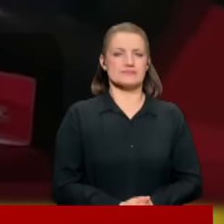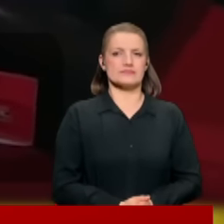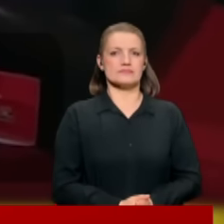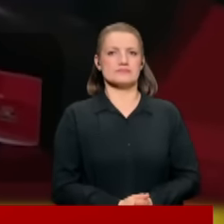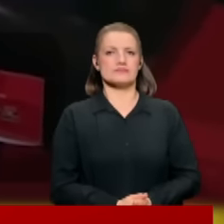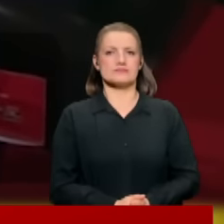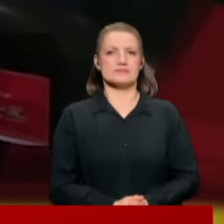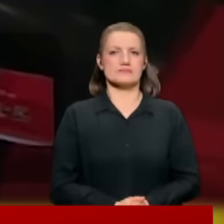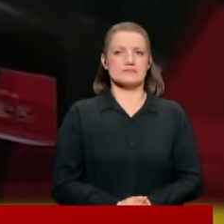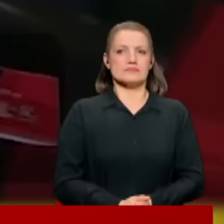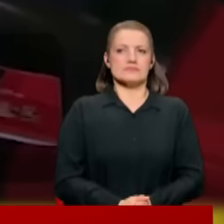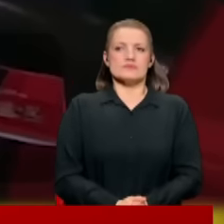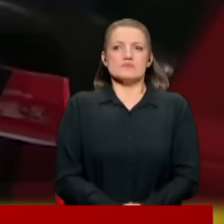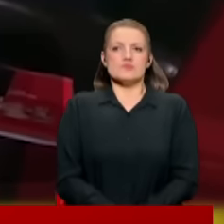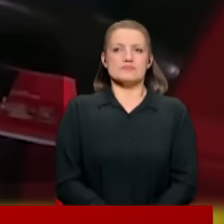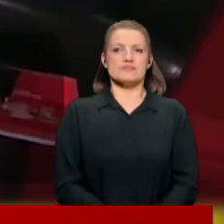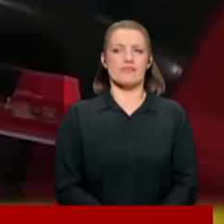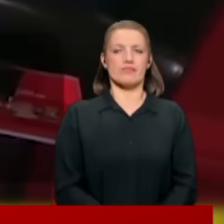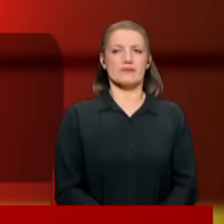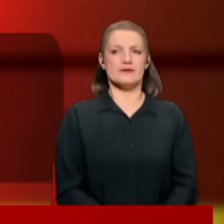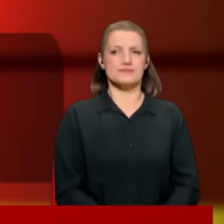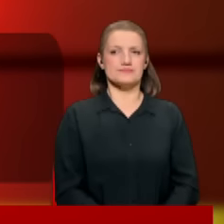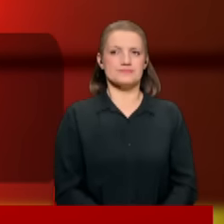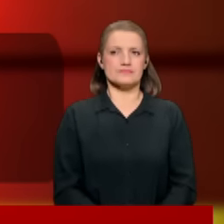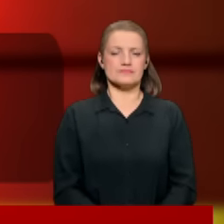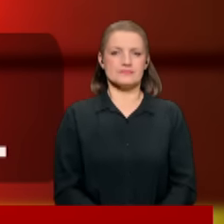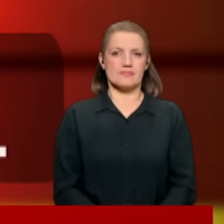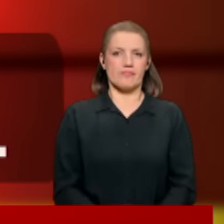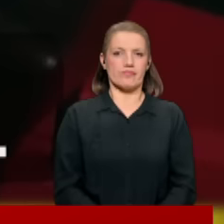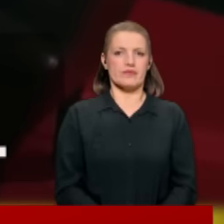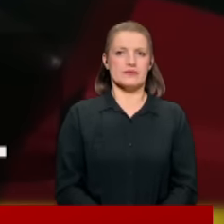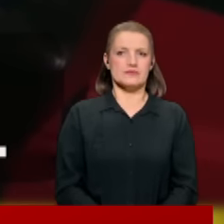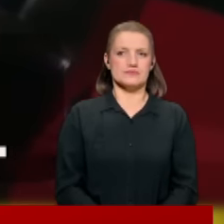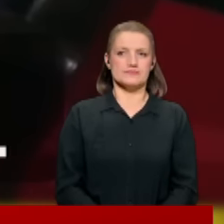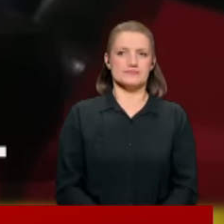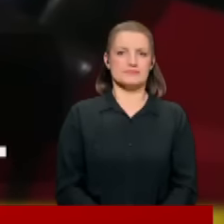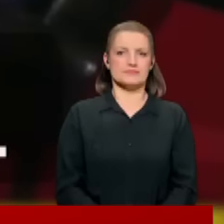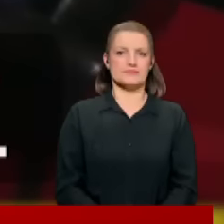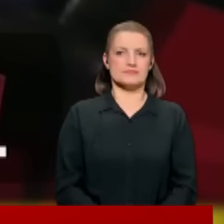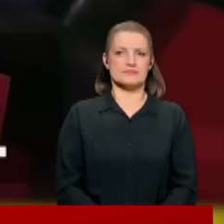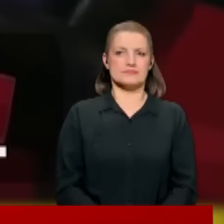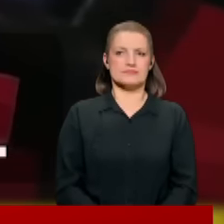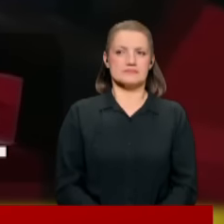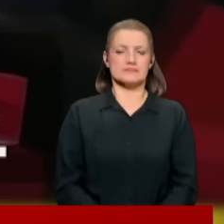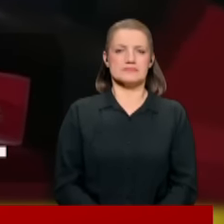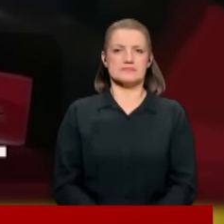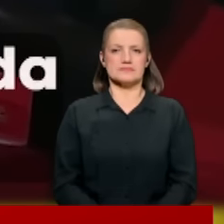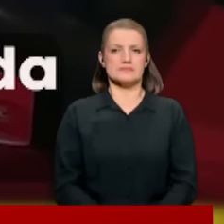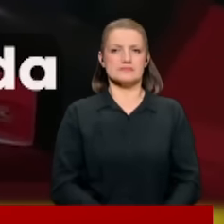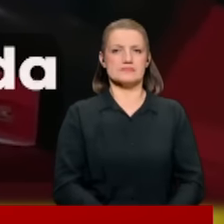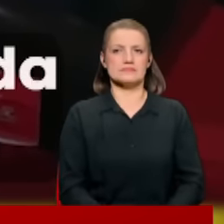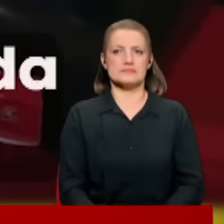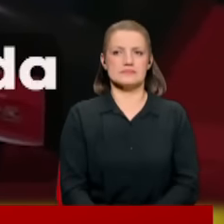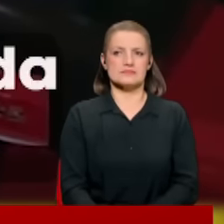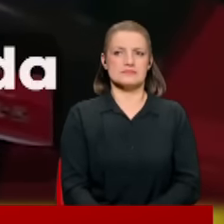Kiminle görüşüyorum? Erhan ben. Ha, Erhan Bey, yalnız benden ne TC isteyen oldu ne IBAN isteyen oldu. Hocam TC istemiyoruz. Biz TC'nizle falan